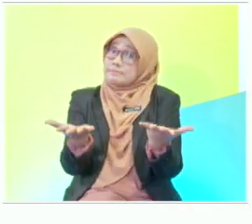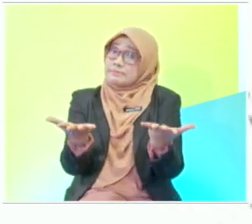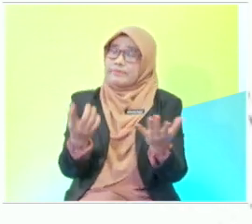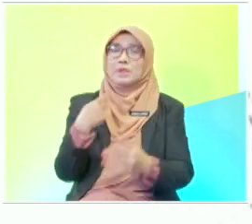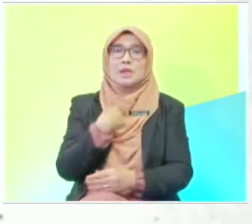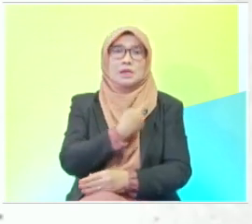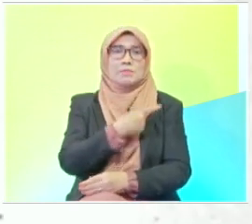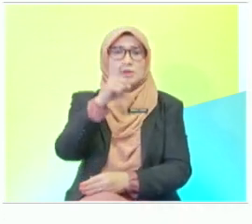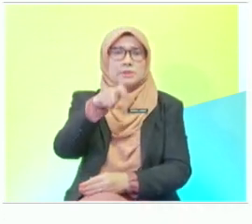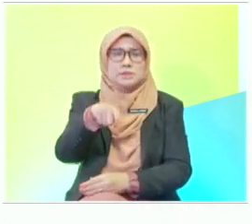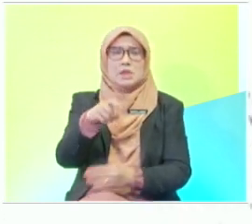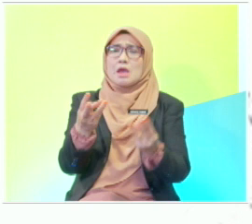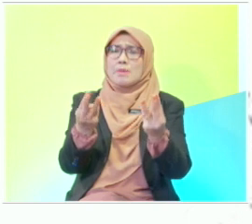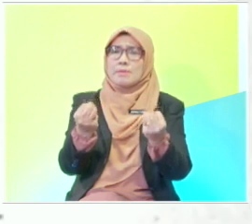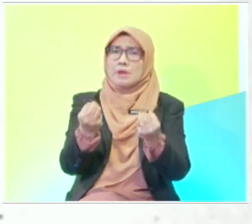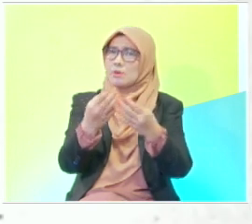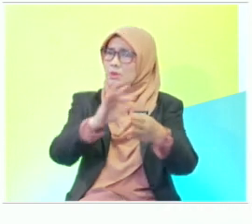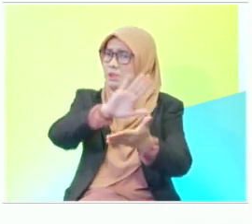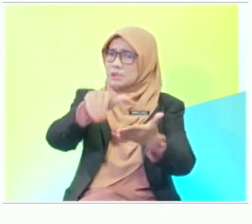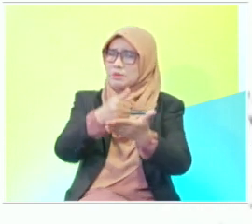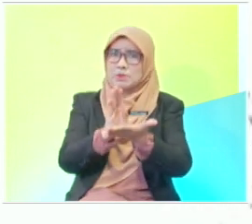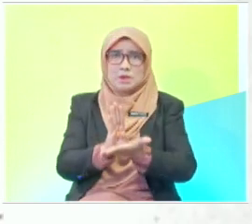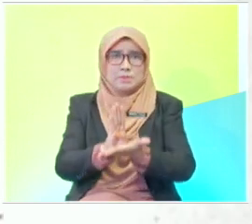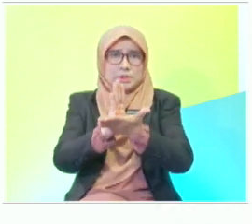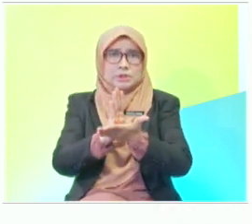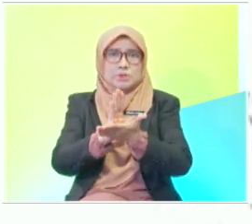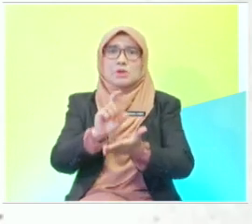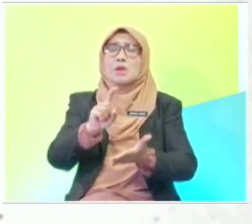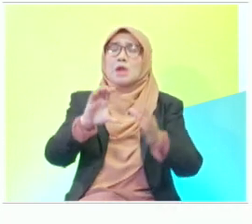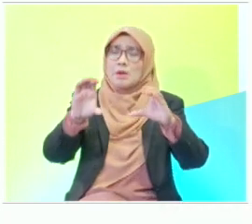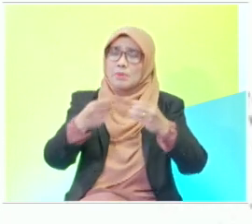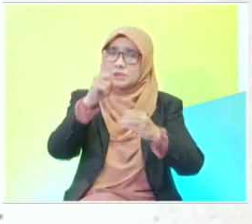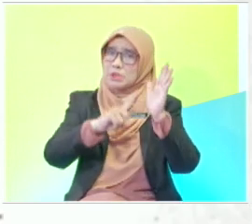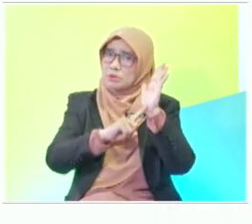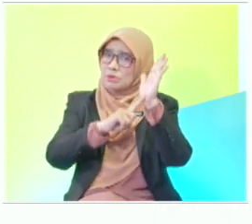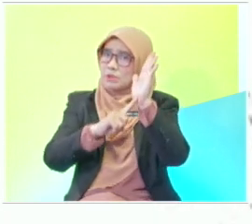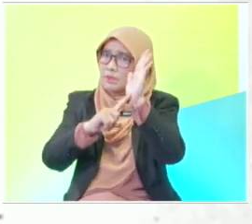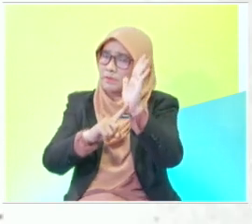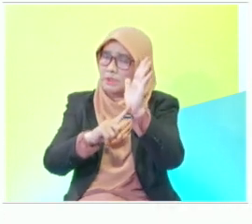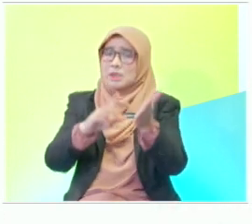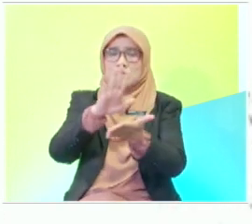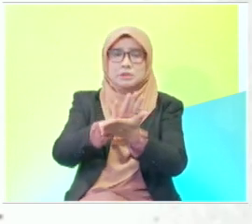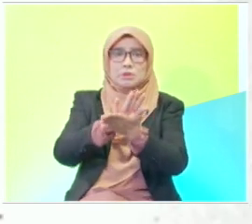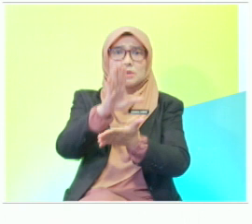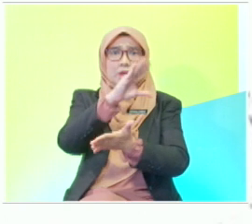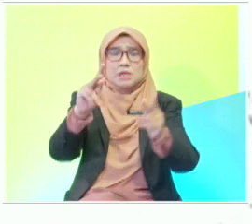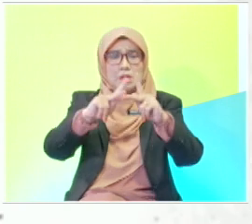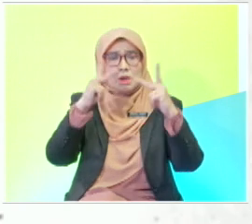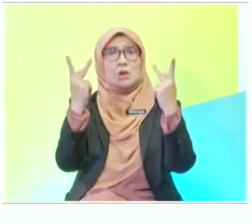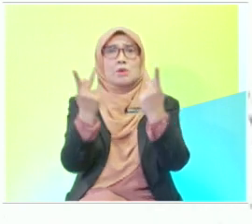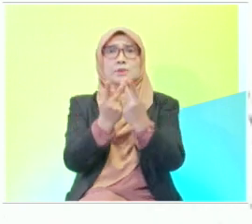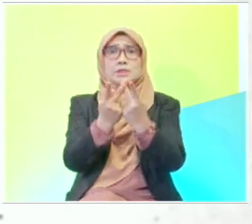Kami memerlukan bantuan anda untuk merancang dan melaksanakan satu kempen di sekolah dan di komuniti anda.